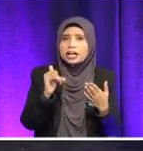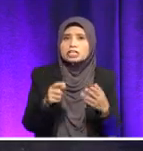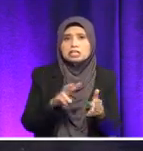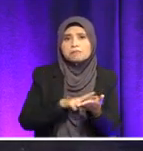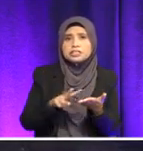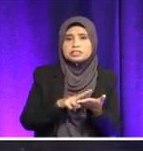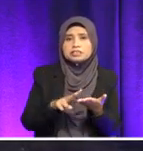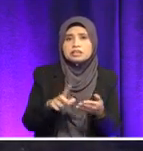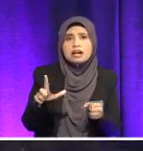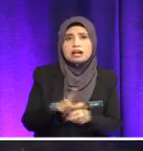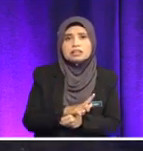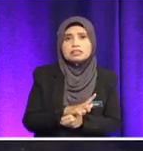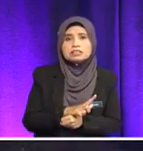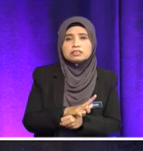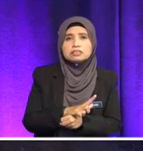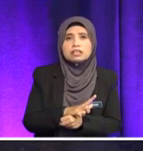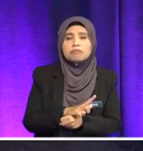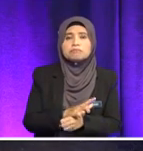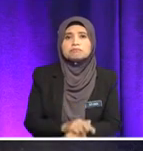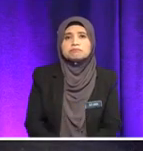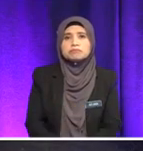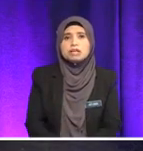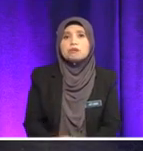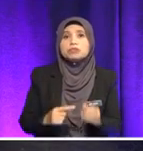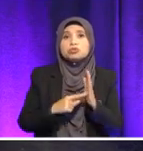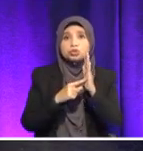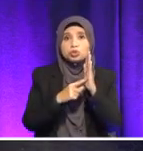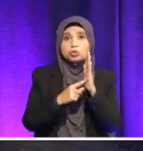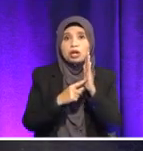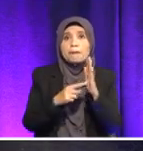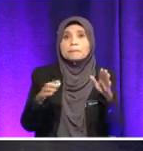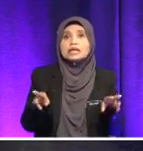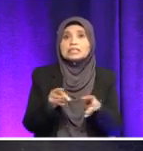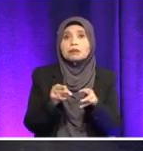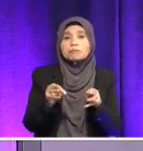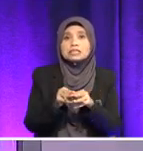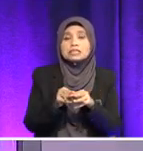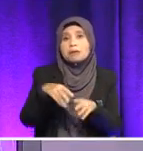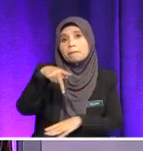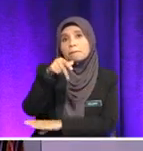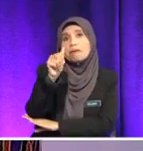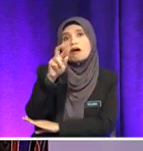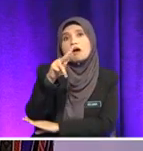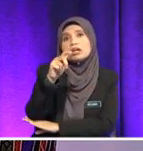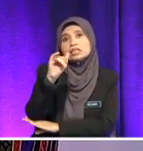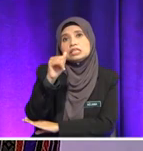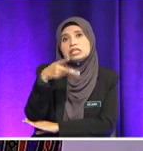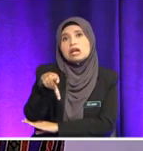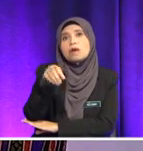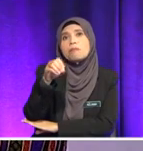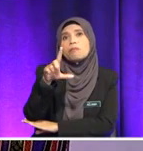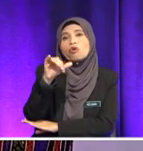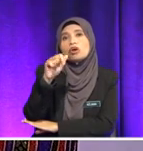lengkap menunjukkan orang awam dan tuntutan tertentu